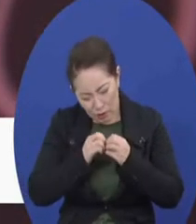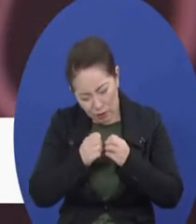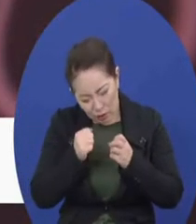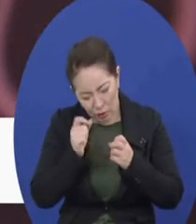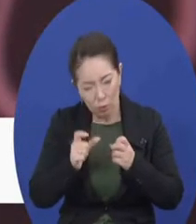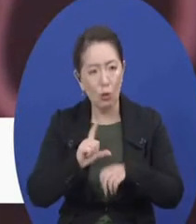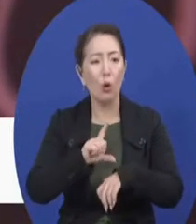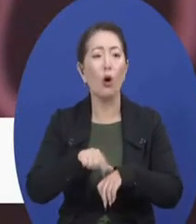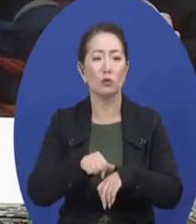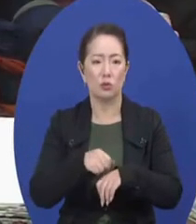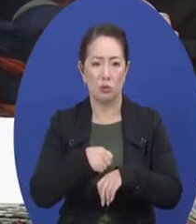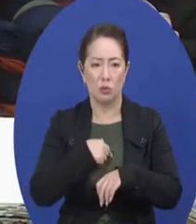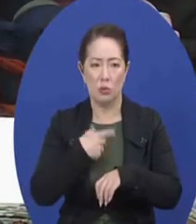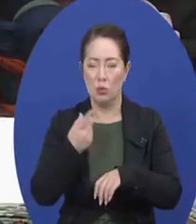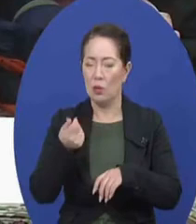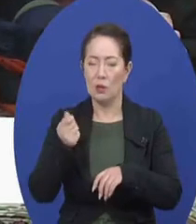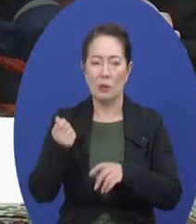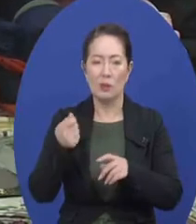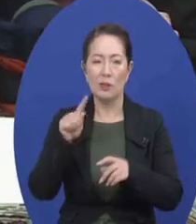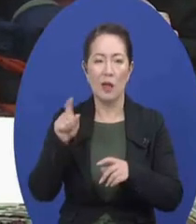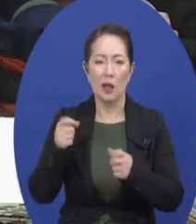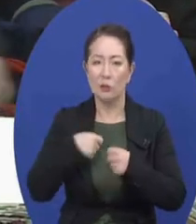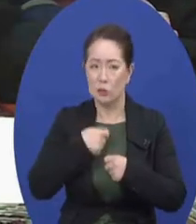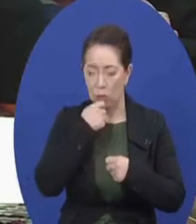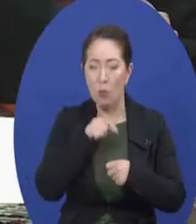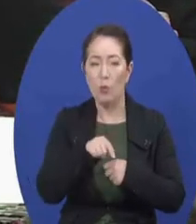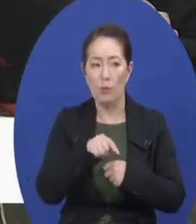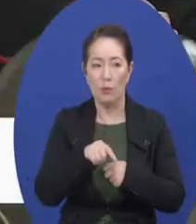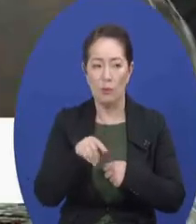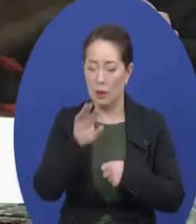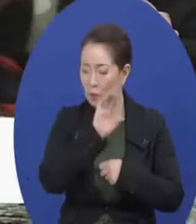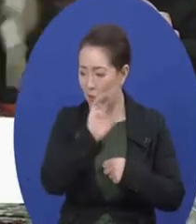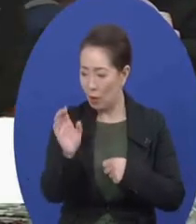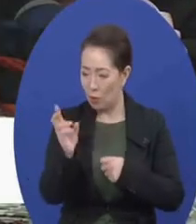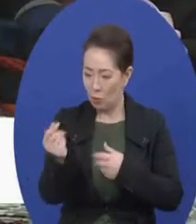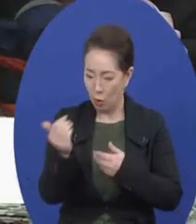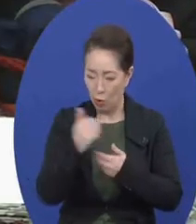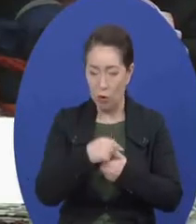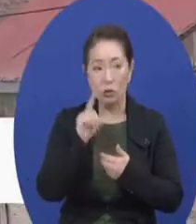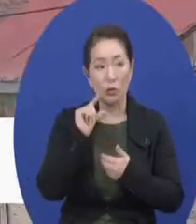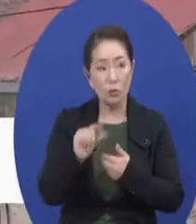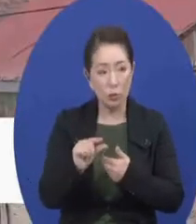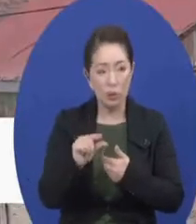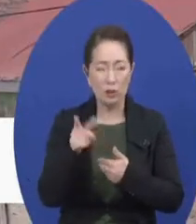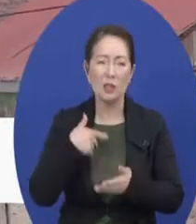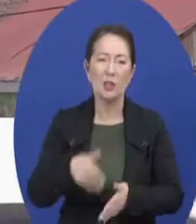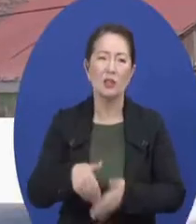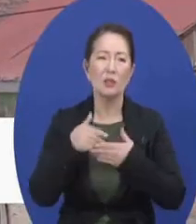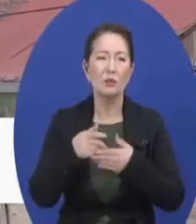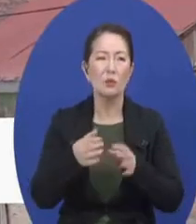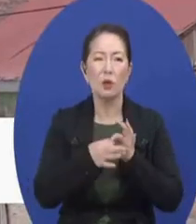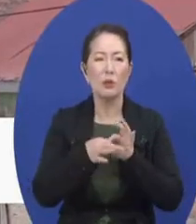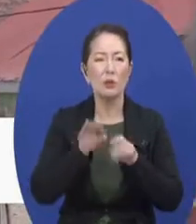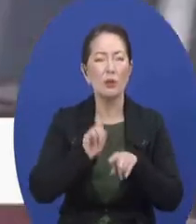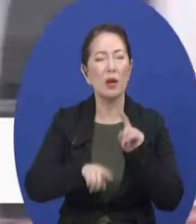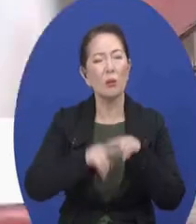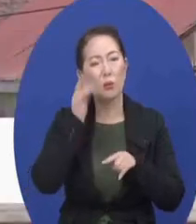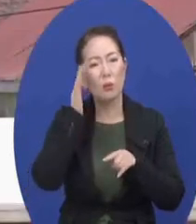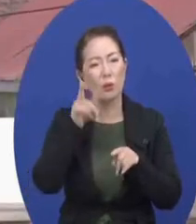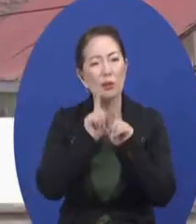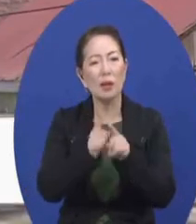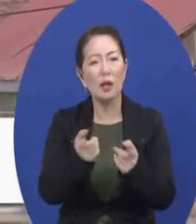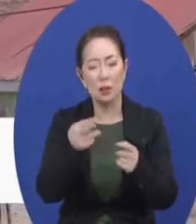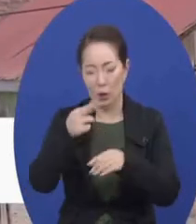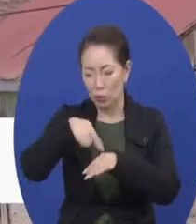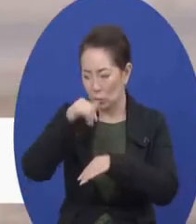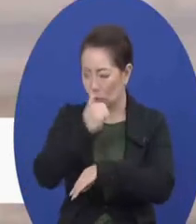тэшүүл гэж хэлмээр. Аж ахуй нэгжүүдийн орлого буурсан өнөөдрийн нөхцөл тэднийг дэмжих чиглэлээр ямар бодлого ирж байгаа талаар дүүргийн